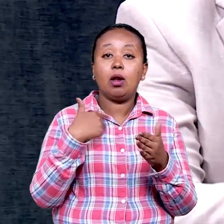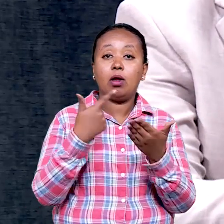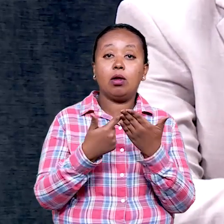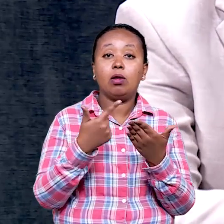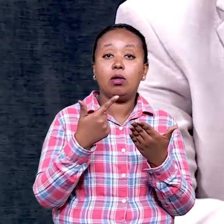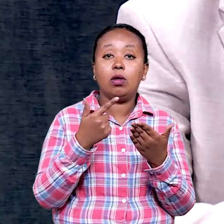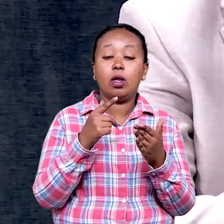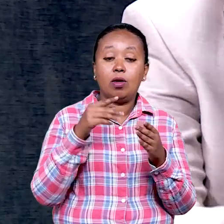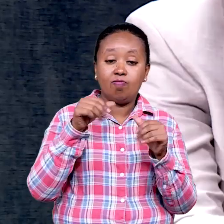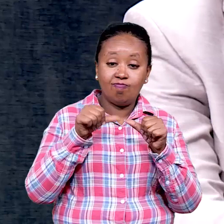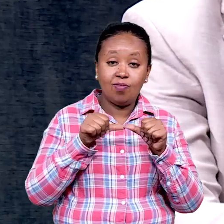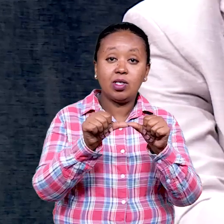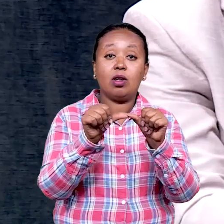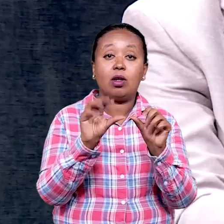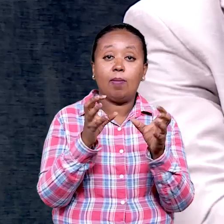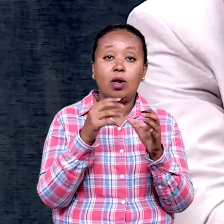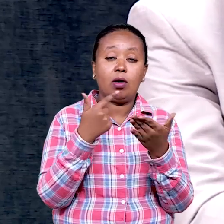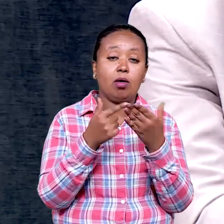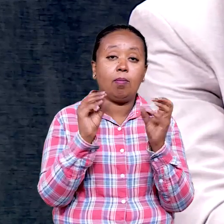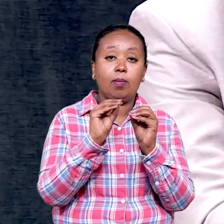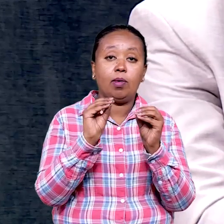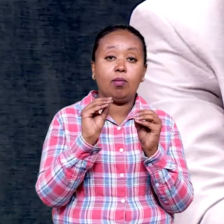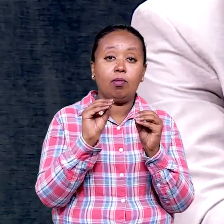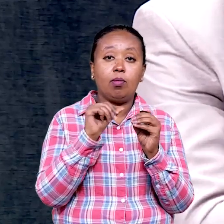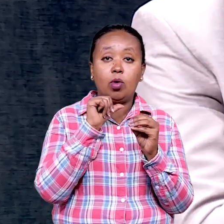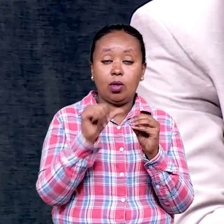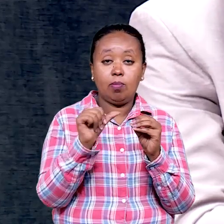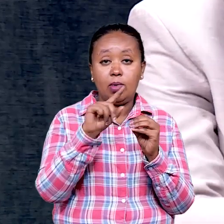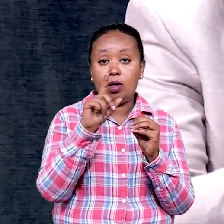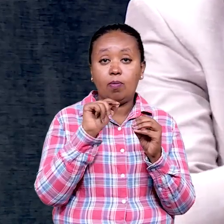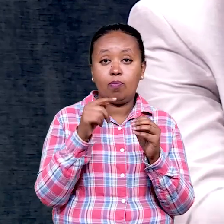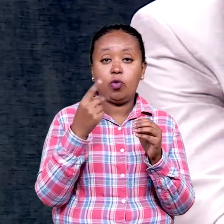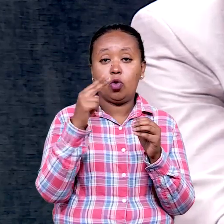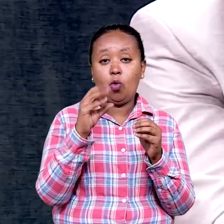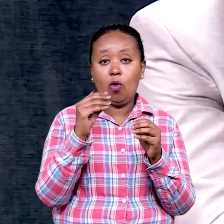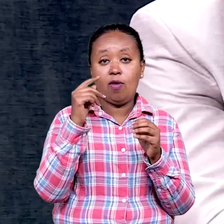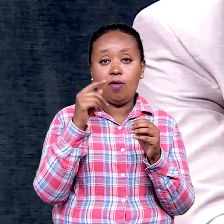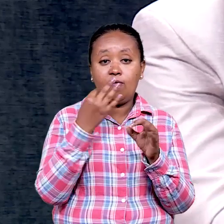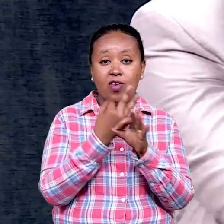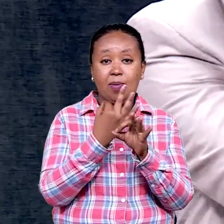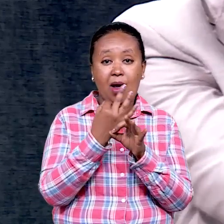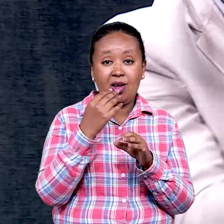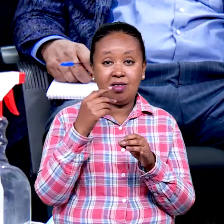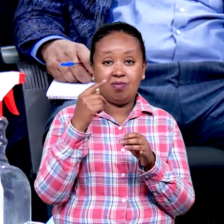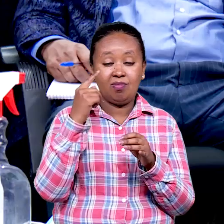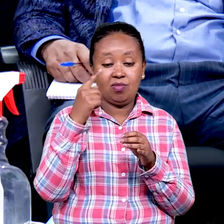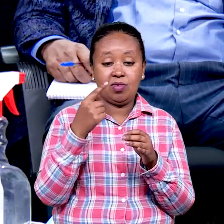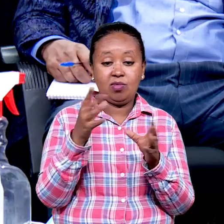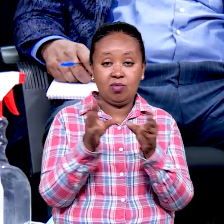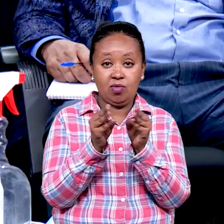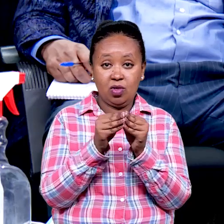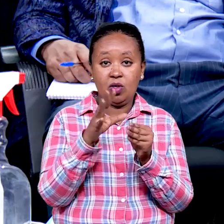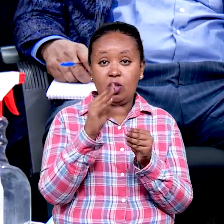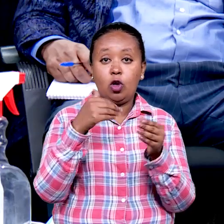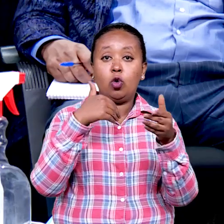በሚዲያው ቢዝነስ ውስጥ ለመዝለቅ ይሄ ምንም እንትን የምታደርገው አይደለም። ሶ የፊድባክ አናሊሲስ ኤንድ ዜን ከውጭ